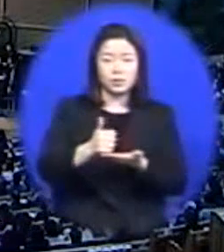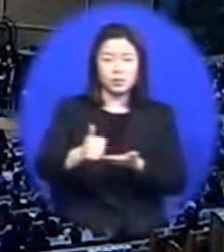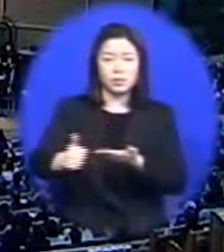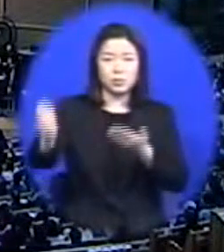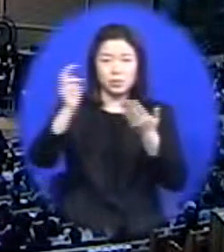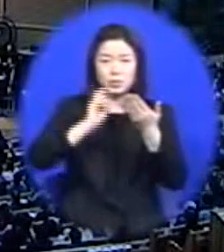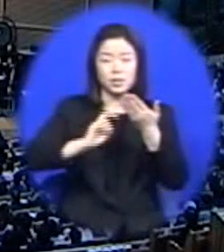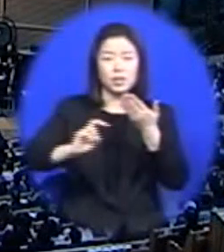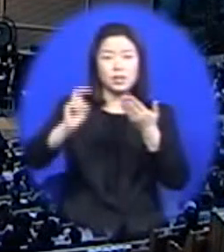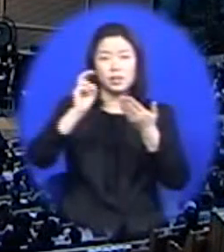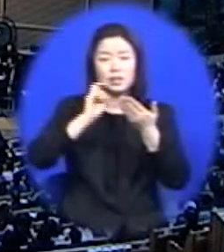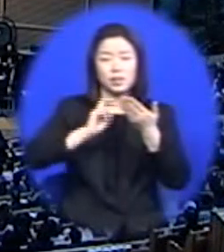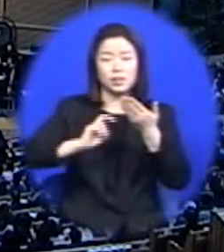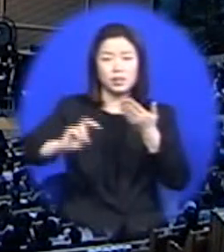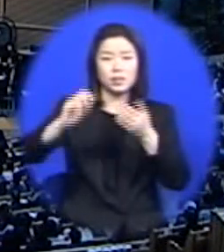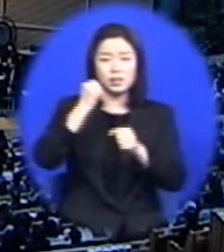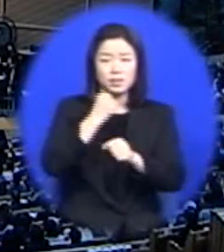주님을